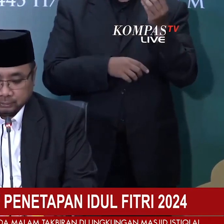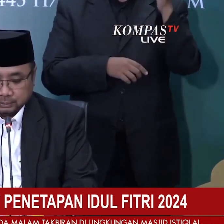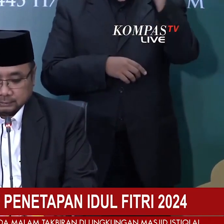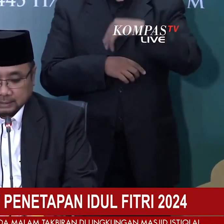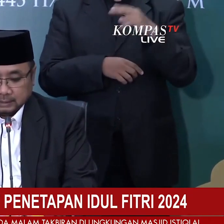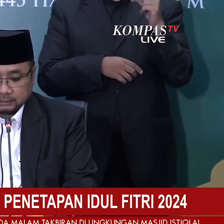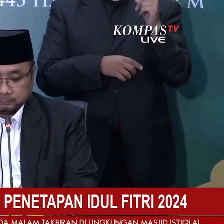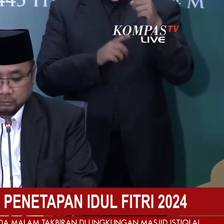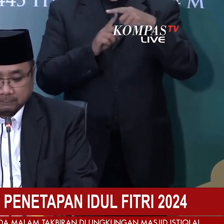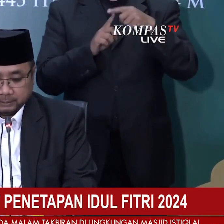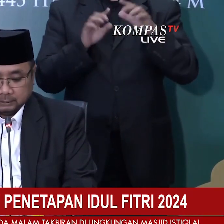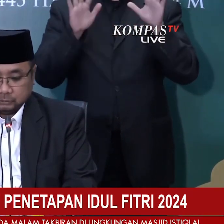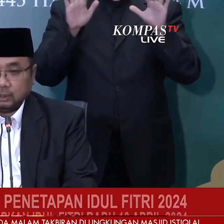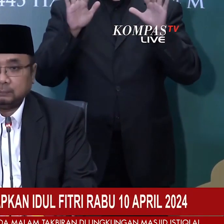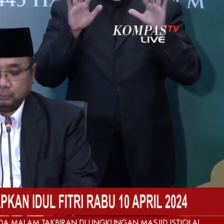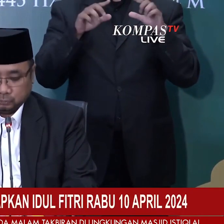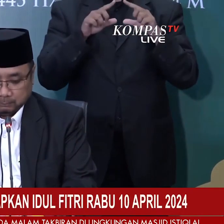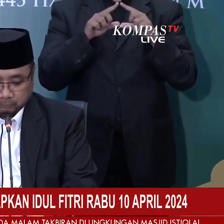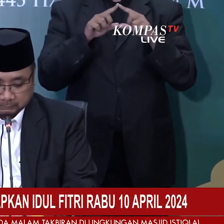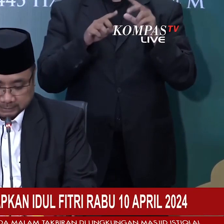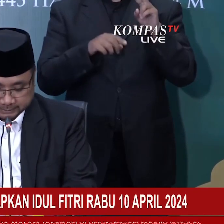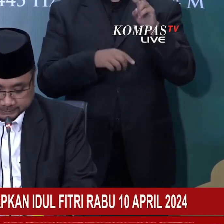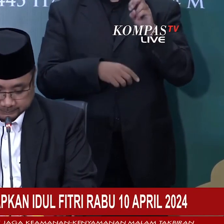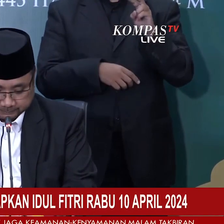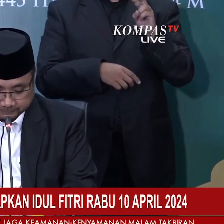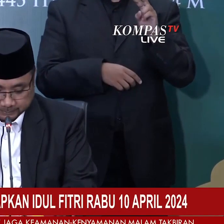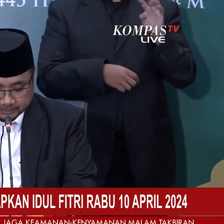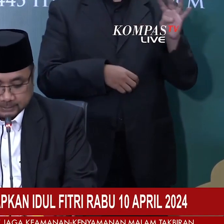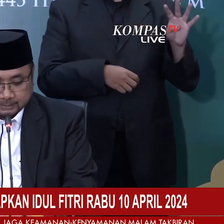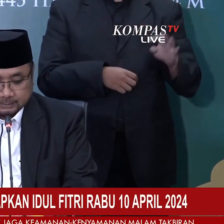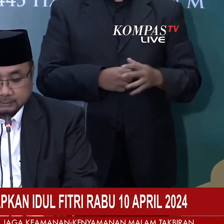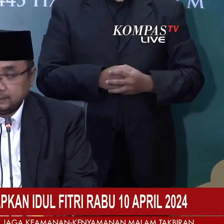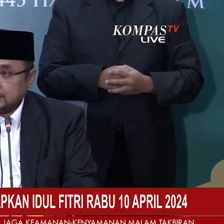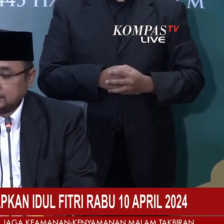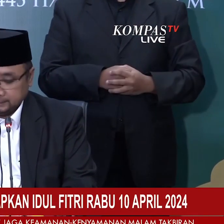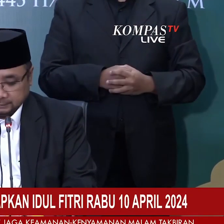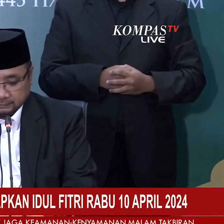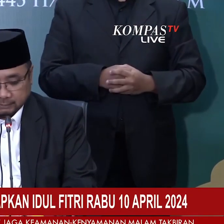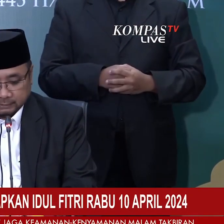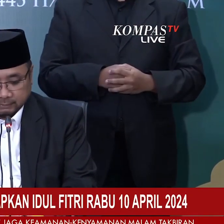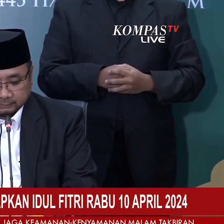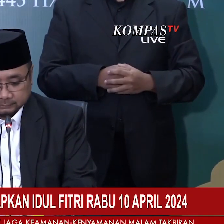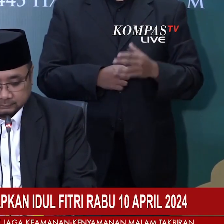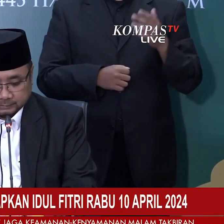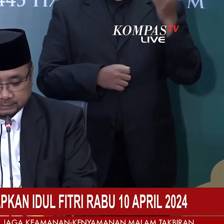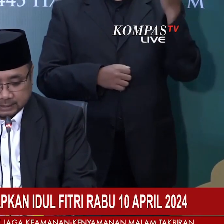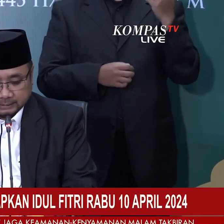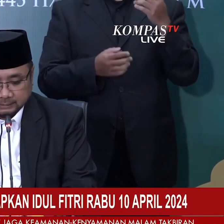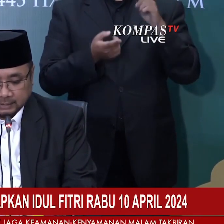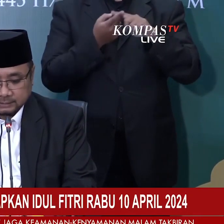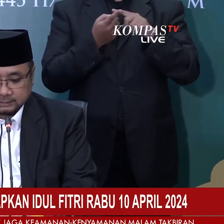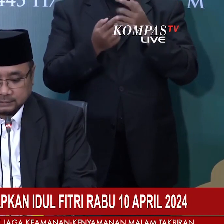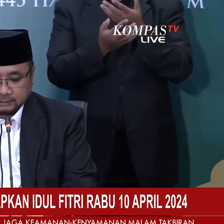Rabu tanggal 10 april 2024 masehi demikian tadi kawan-kawan media